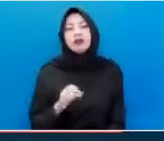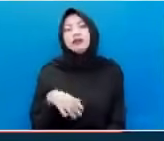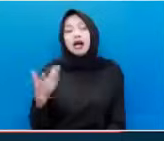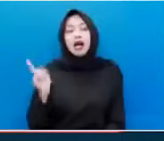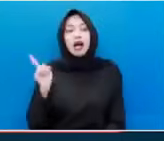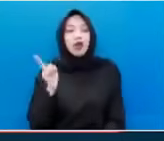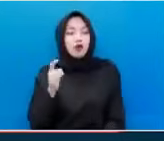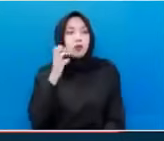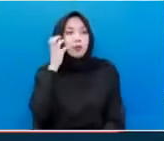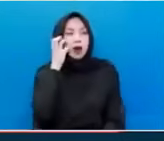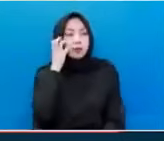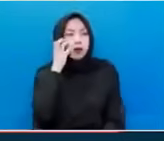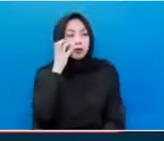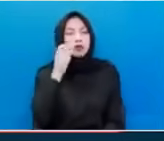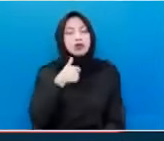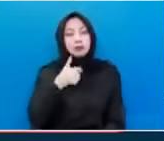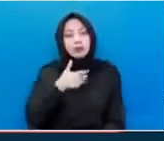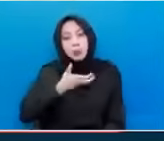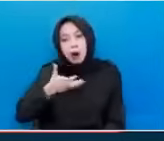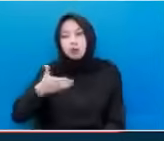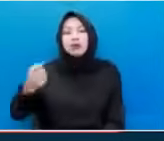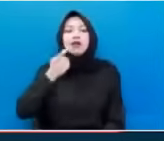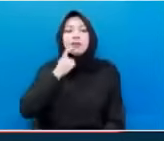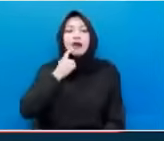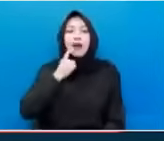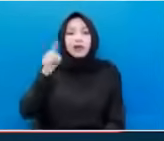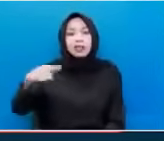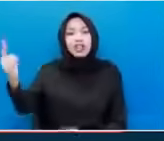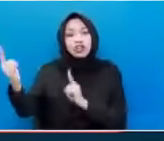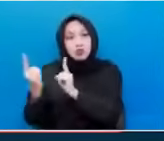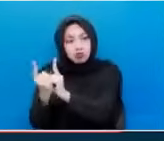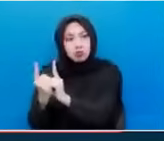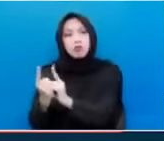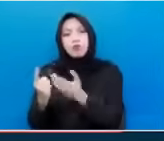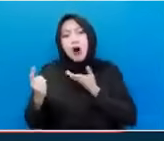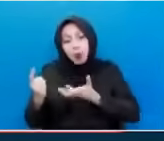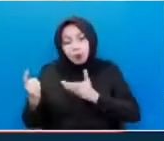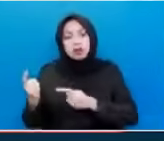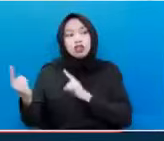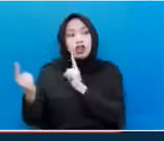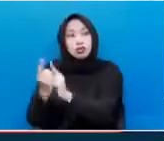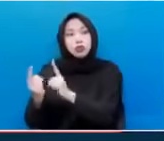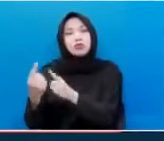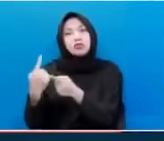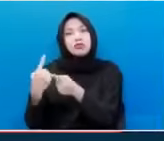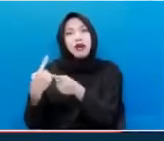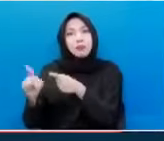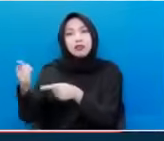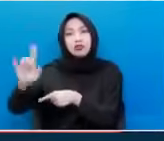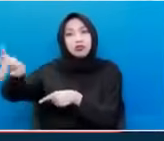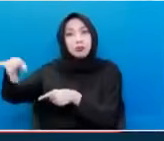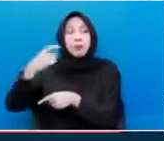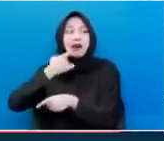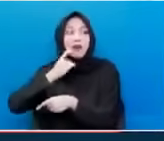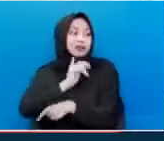untuk bertemu dengan Ketua Umum PDIP Megawati Soekarno Putri kita tahu PDIP hubungannya E begitu tidak harmonis dengan Jokowi sampai